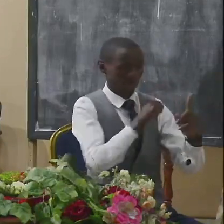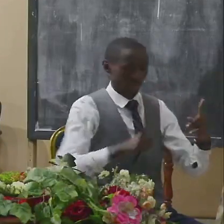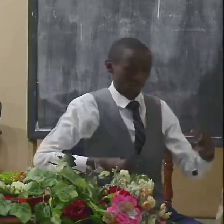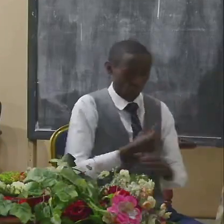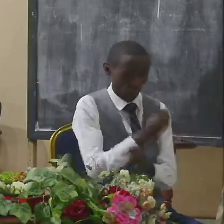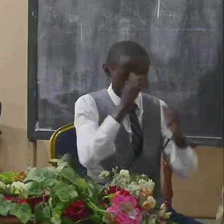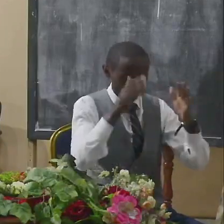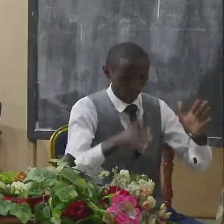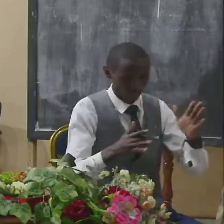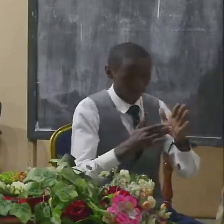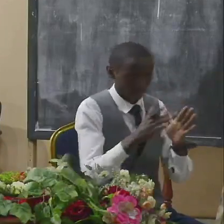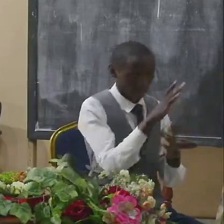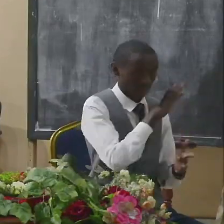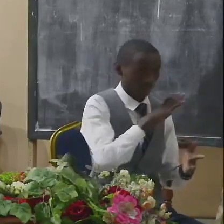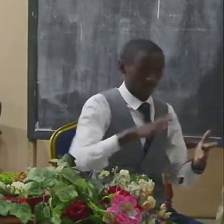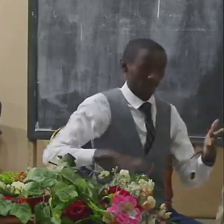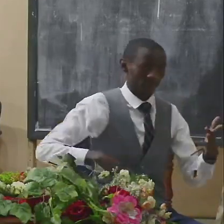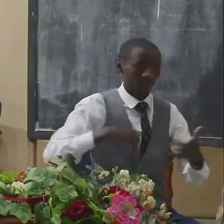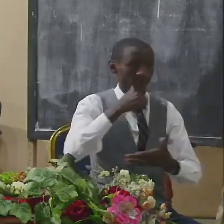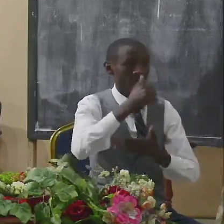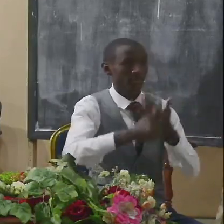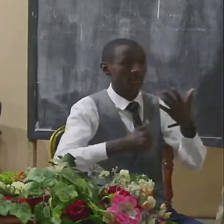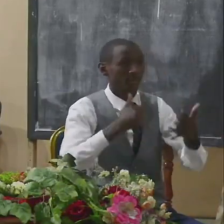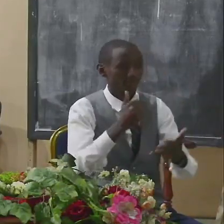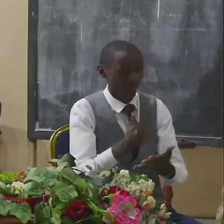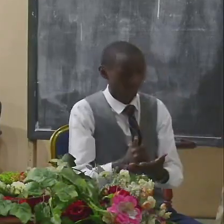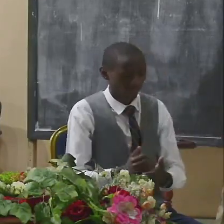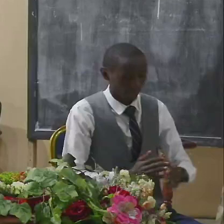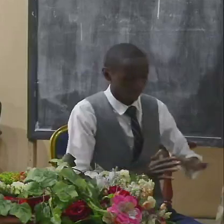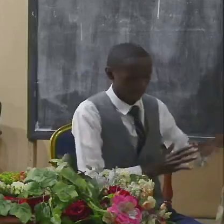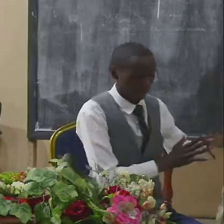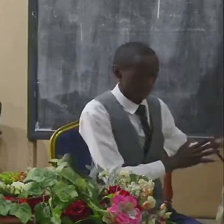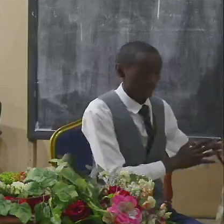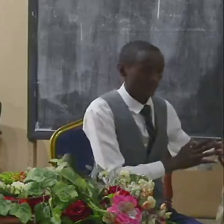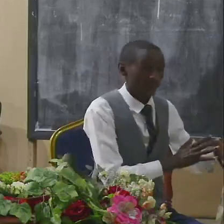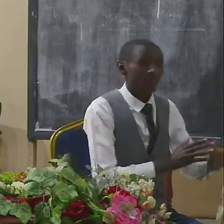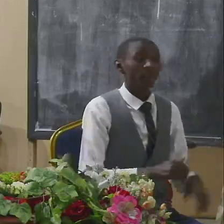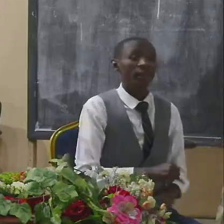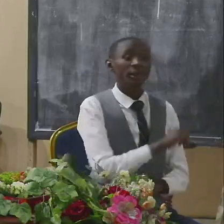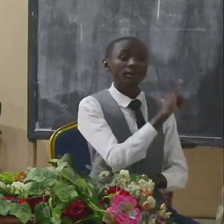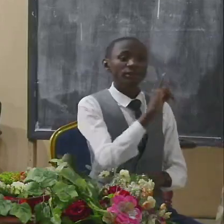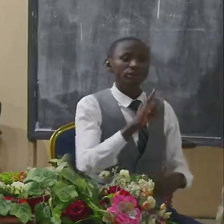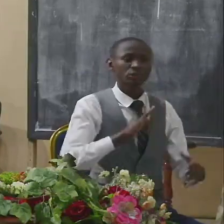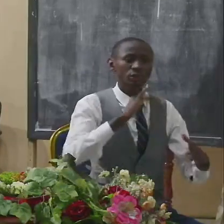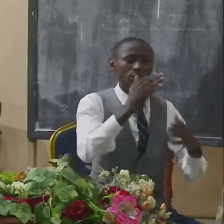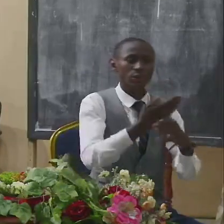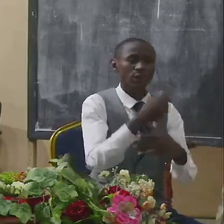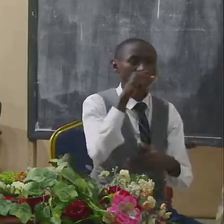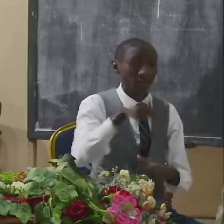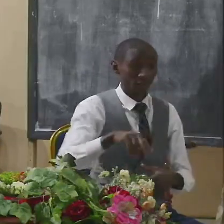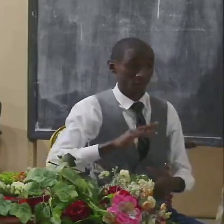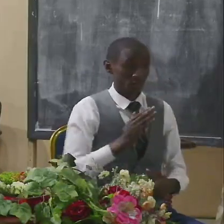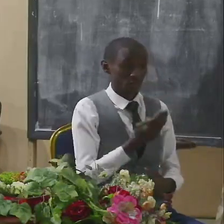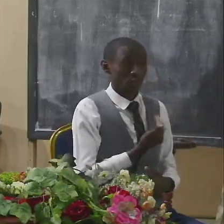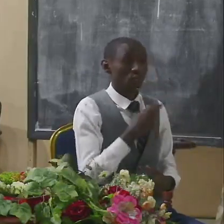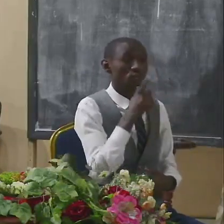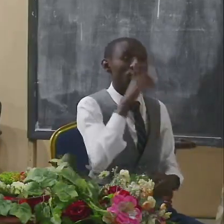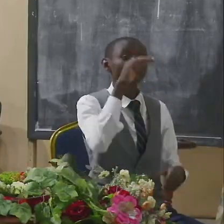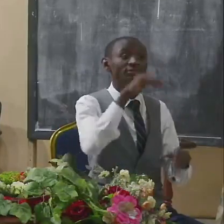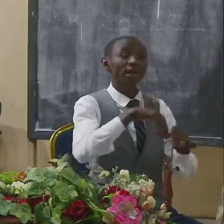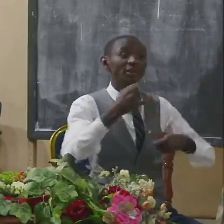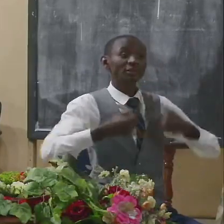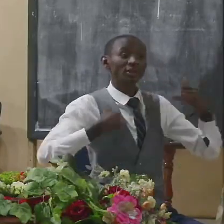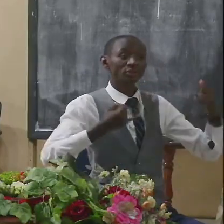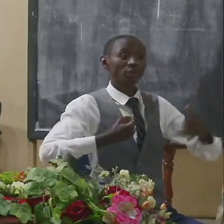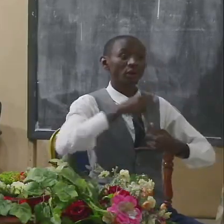leo tunawasalimu katika jina la damani la Bwana na Mwokozi wetu Yesu Kristo. Je crois que nous sommes dans la joie.